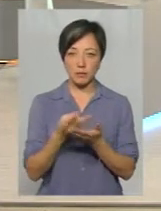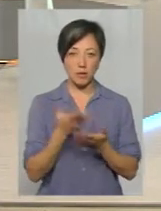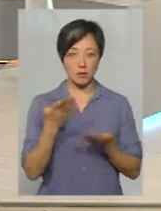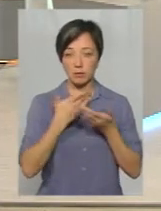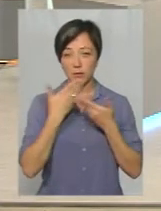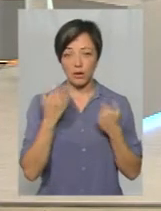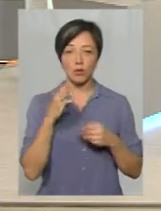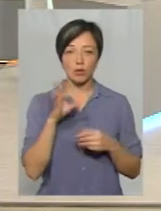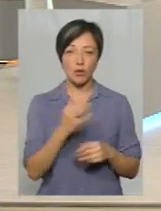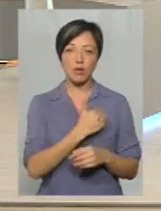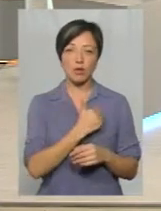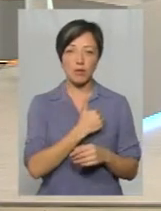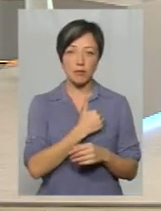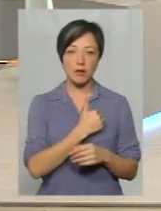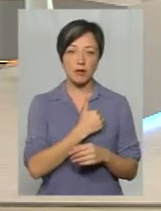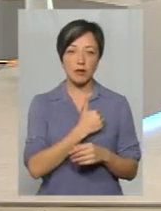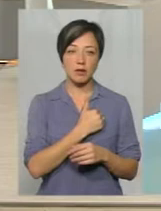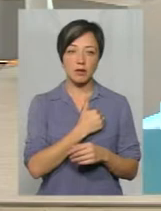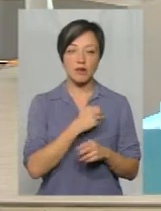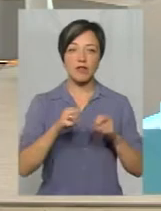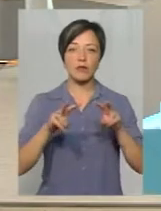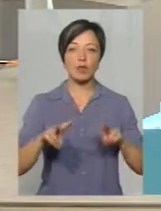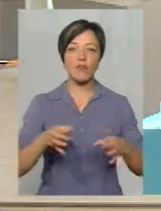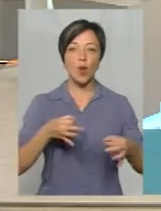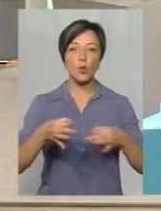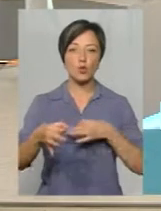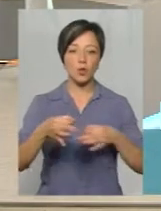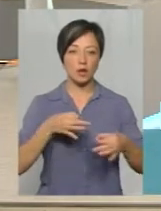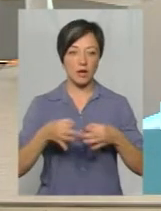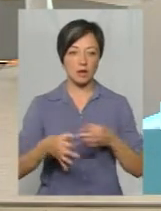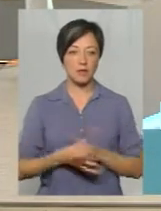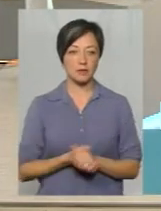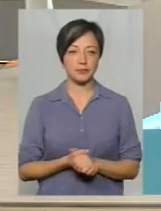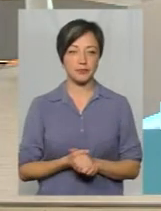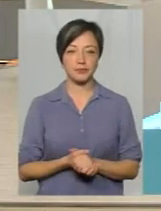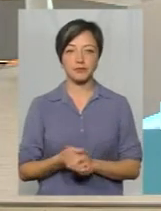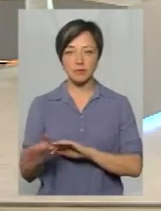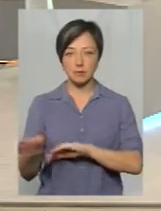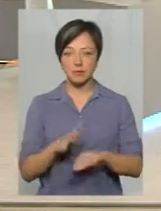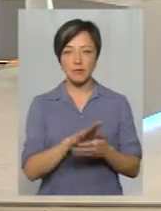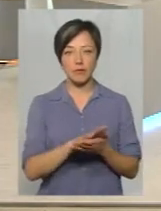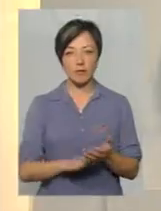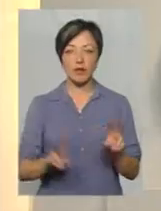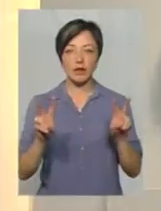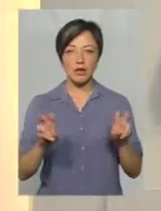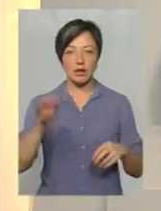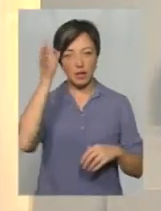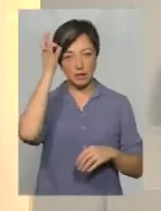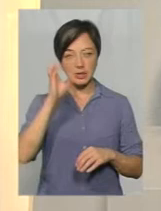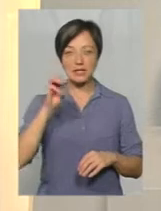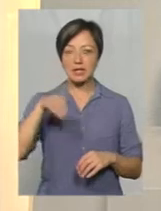госпіталізація, то хоч би кваліфікованої консультації. Зрозуміло. І в продовження теми нагадаємо